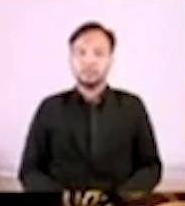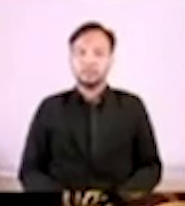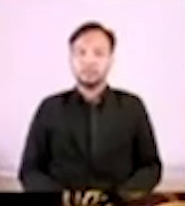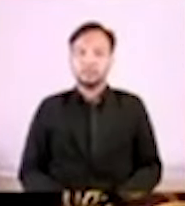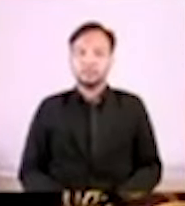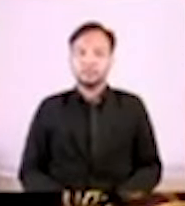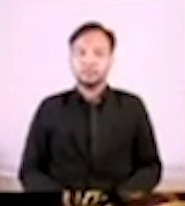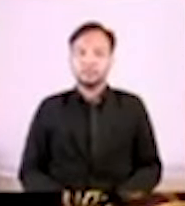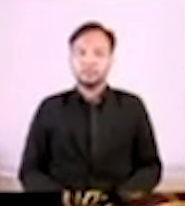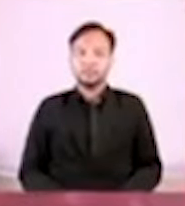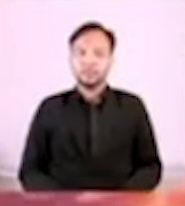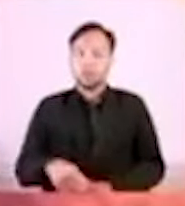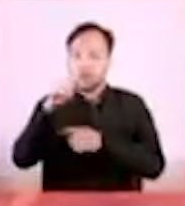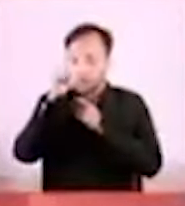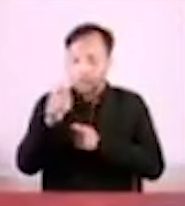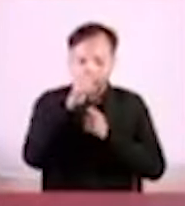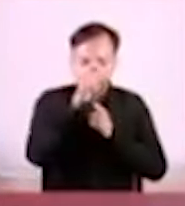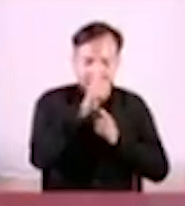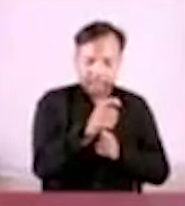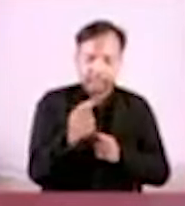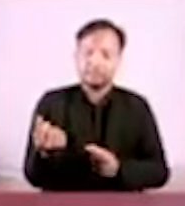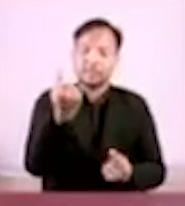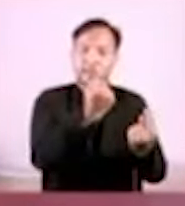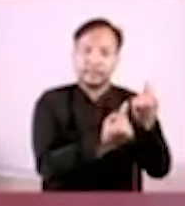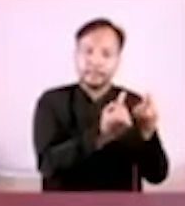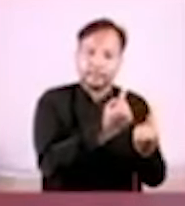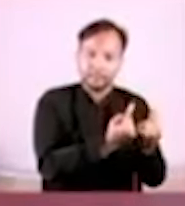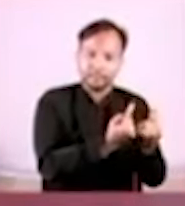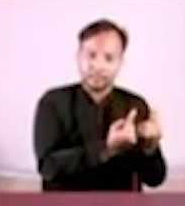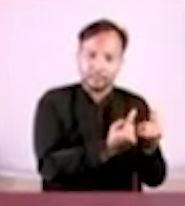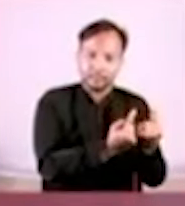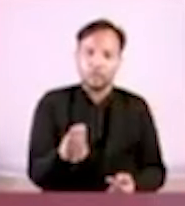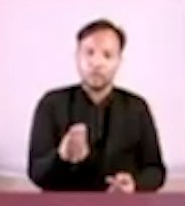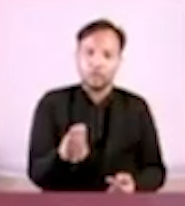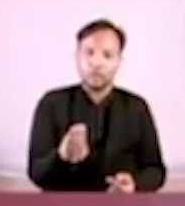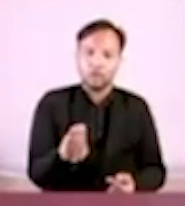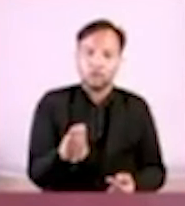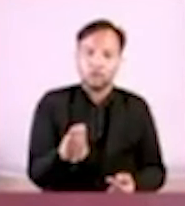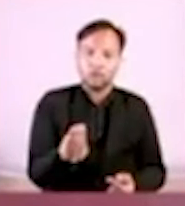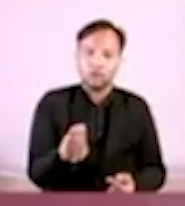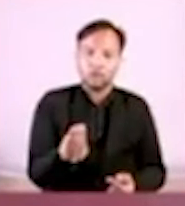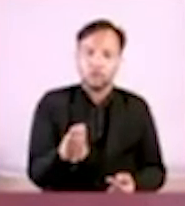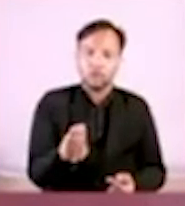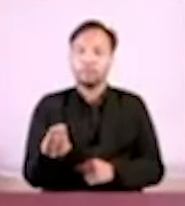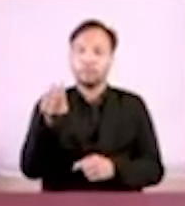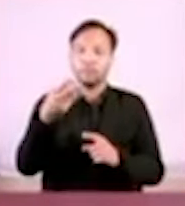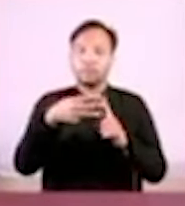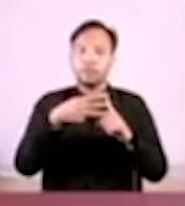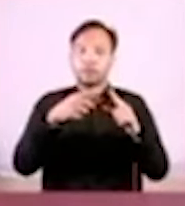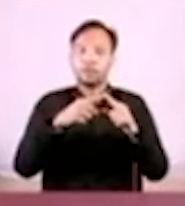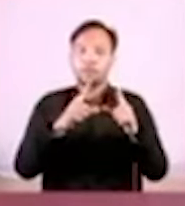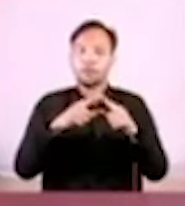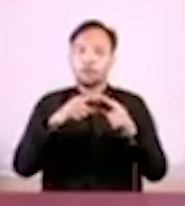Yang saya hormati semua yang berhadir di tempat ini, terkhusus kepada Ketua KPU, Ketua Bawaslu, dan